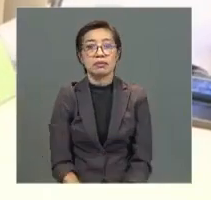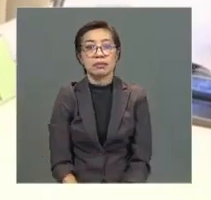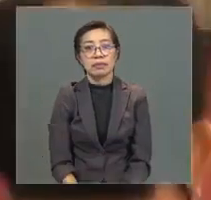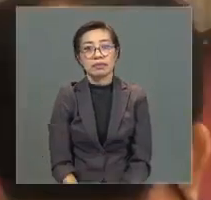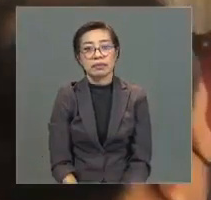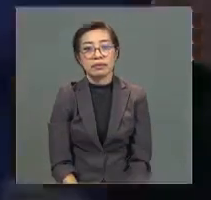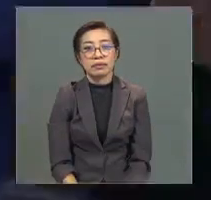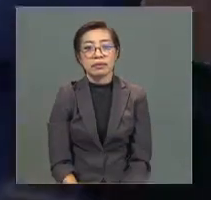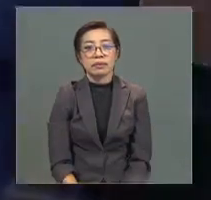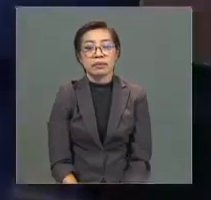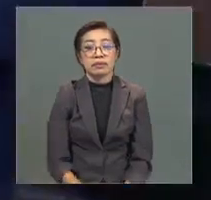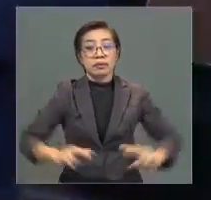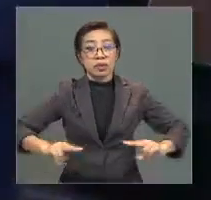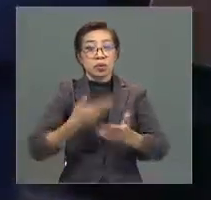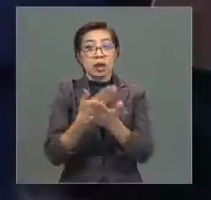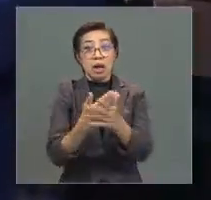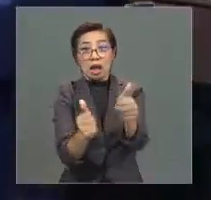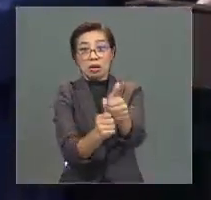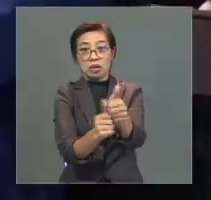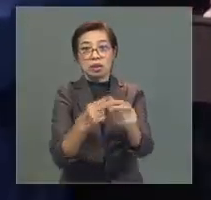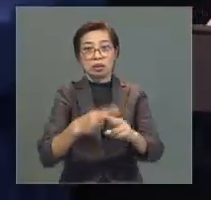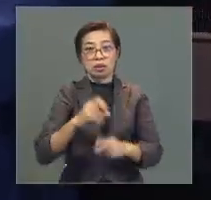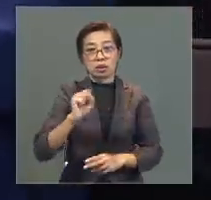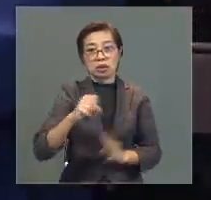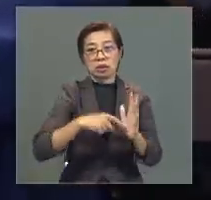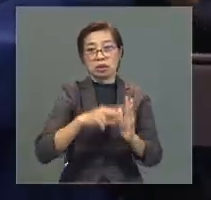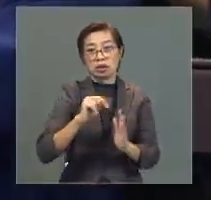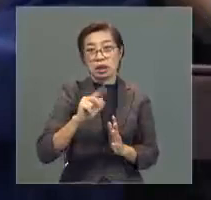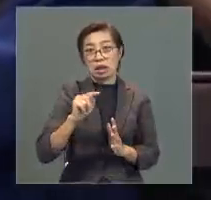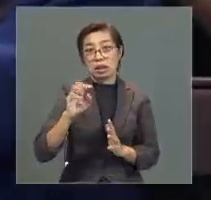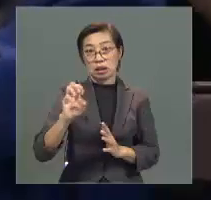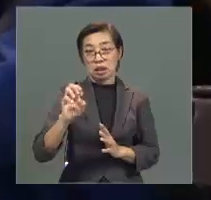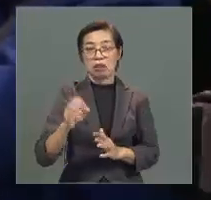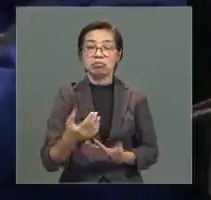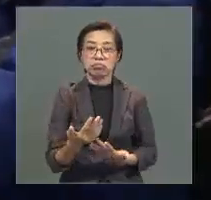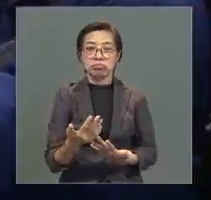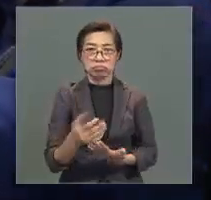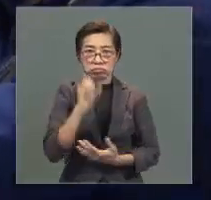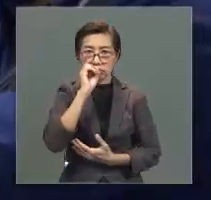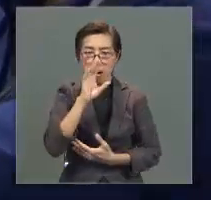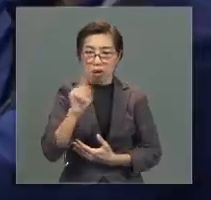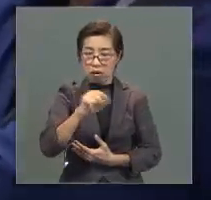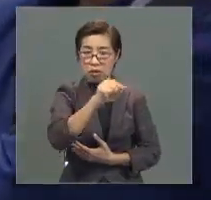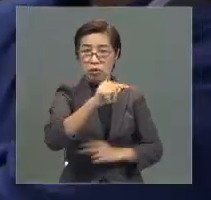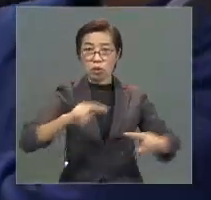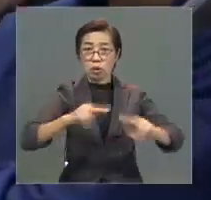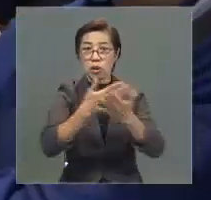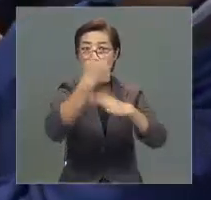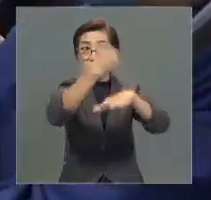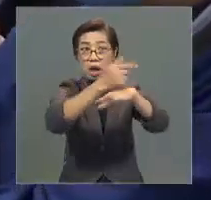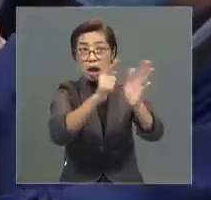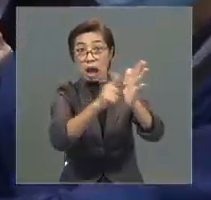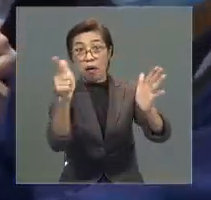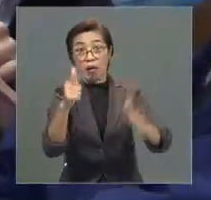ขณะที่รัฐมนตรีช่วยว่าการกระทรวงการคลังคุณสันติพร้อมพัฒน์เนี่ยก็ยืนยันนะครับว่าการที่คุณปรีดีลาออก